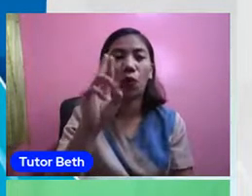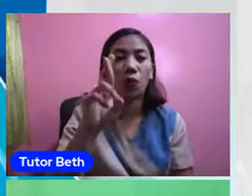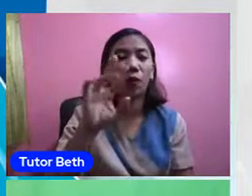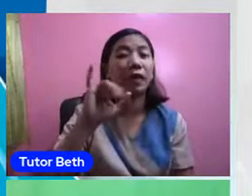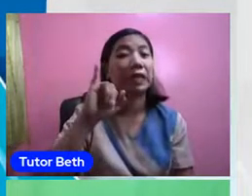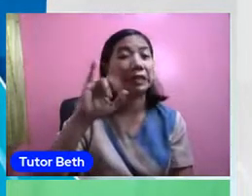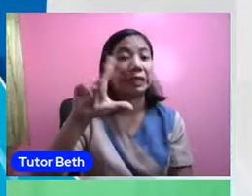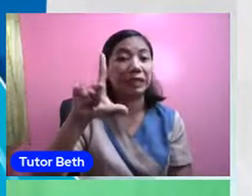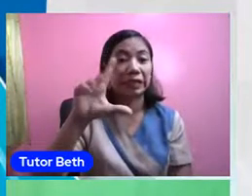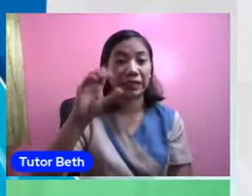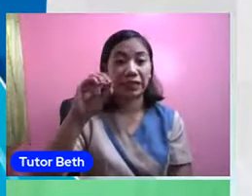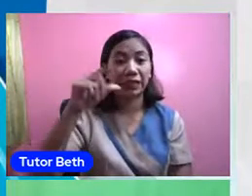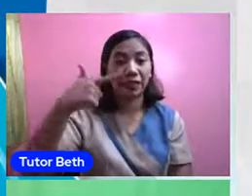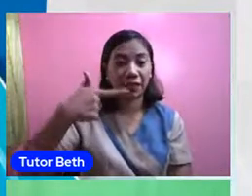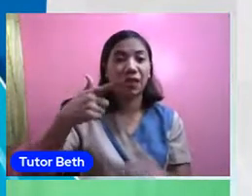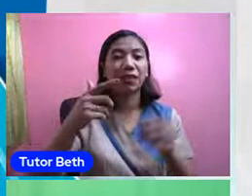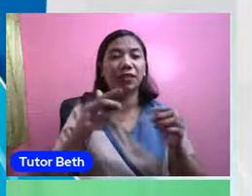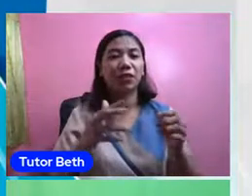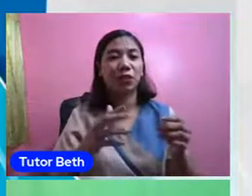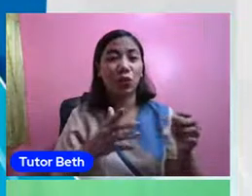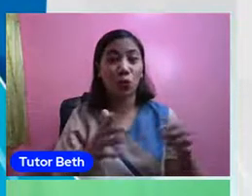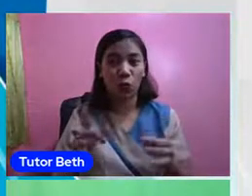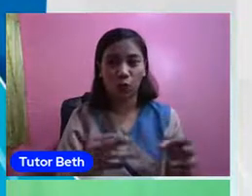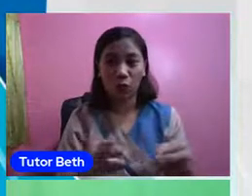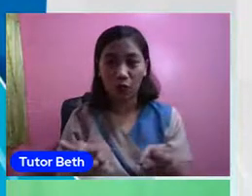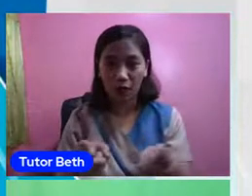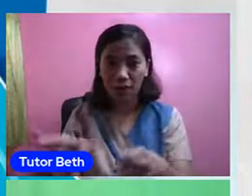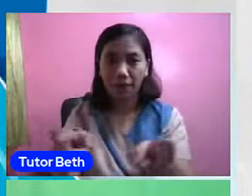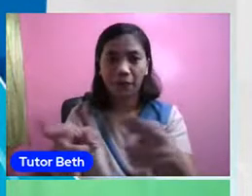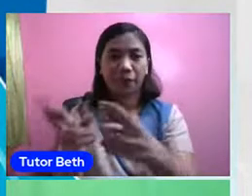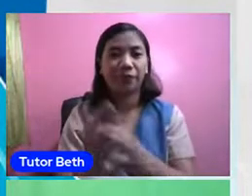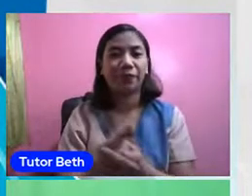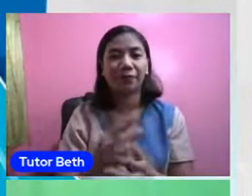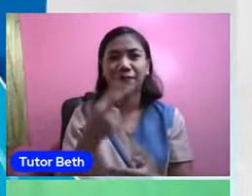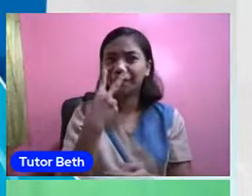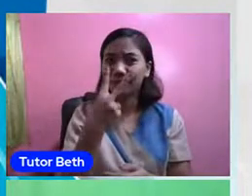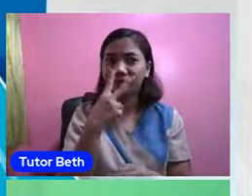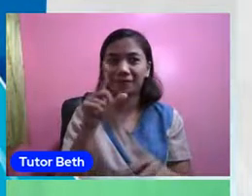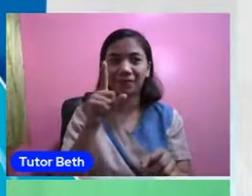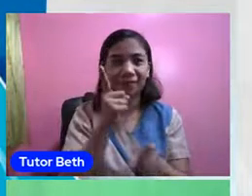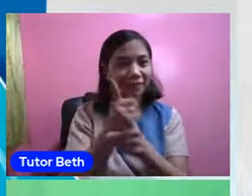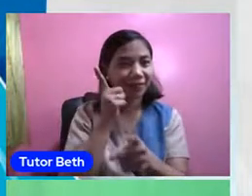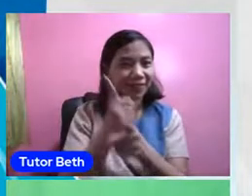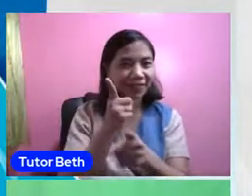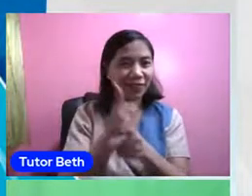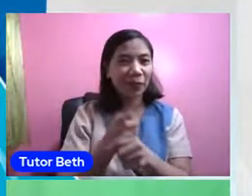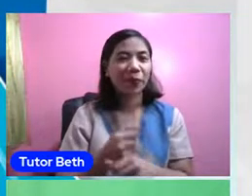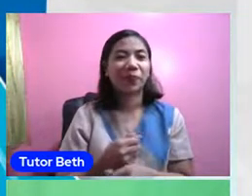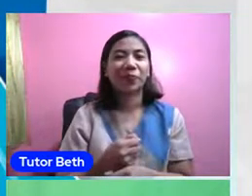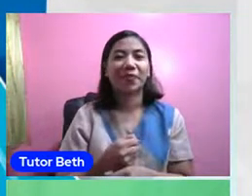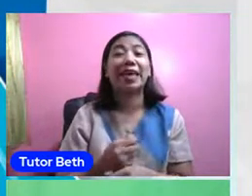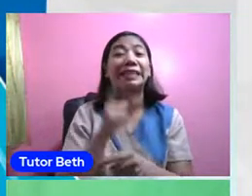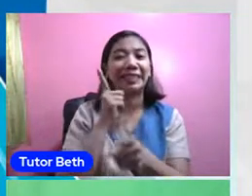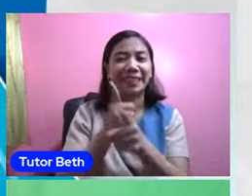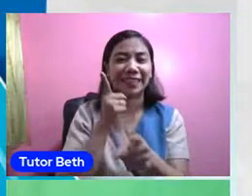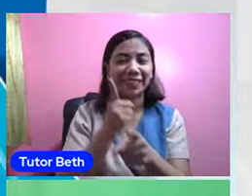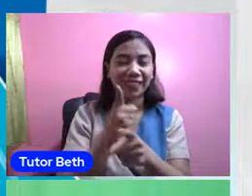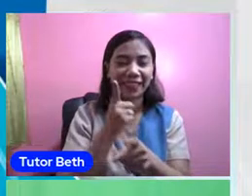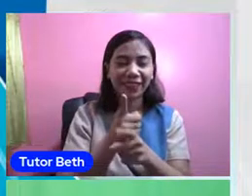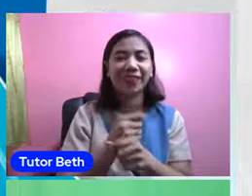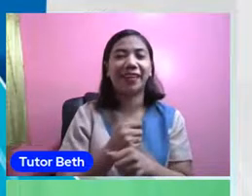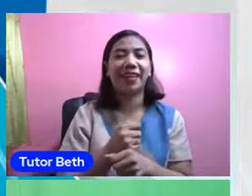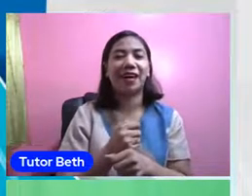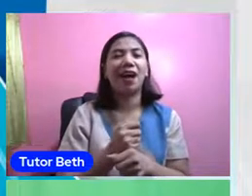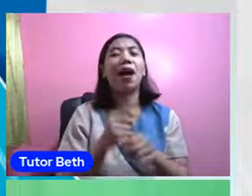Okay. Sige. Tingnan nga natin kung tama. Okay. Bundok. At ilog. Tama. Siya yung